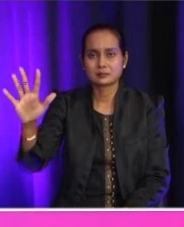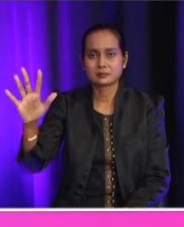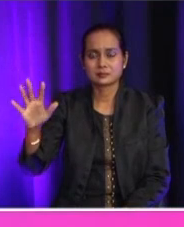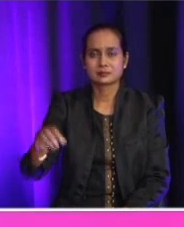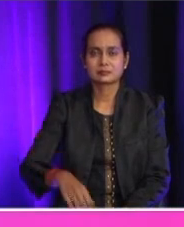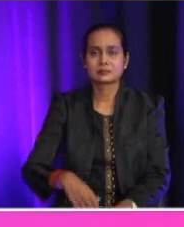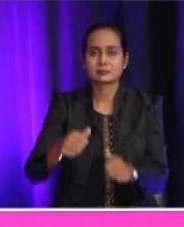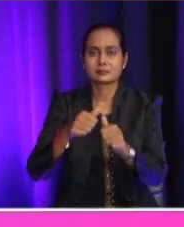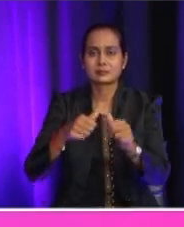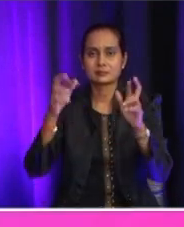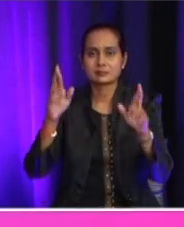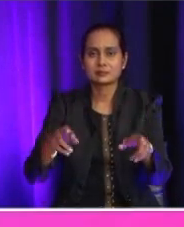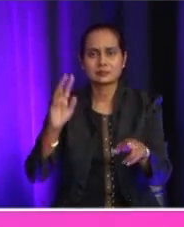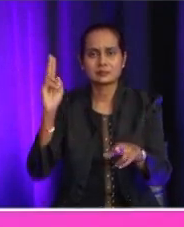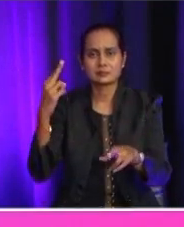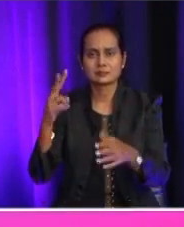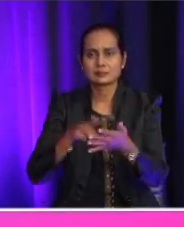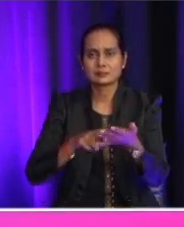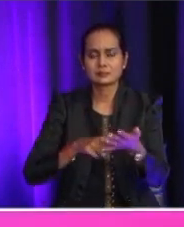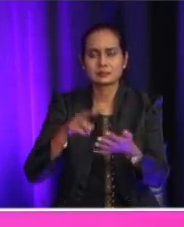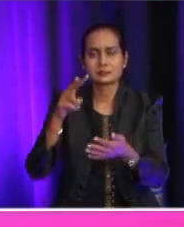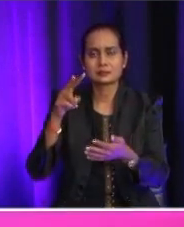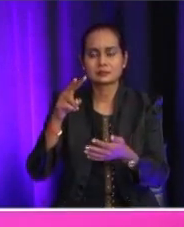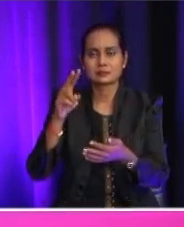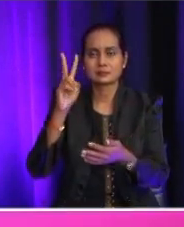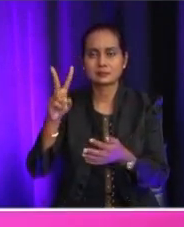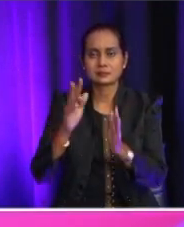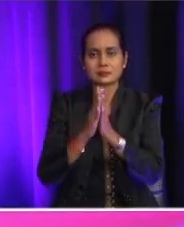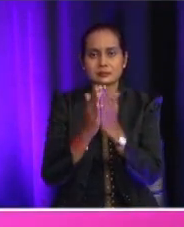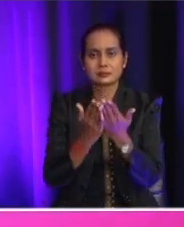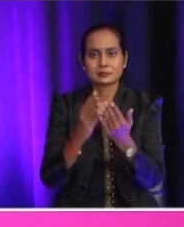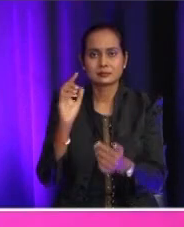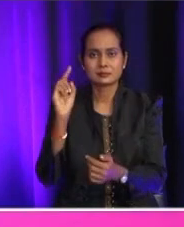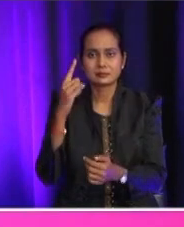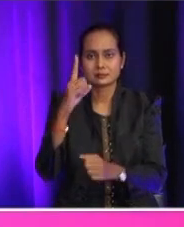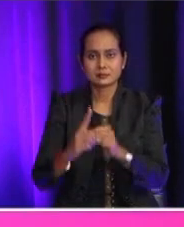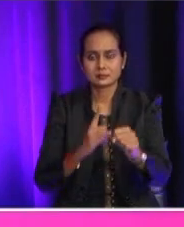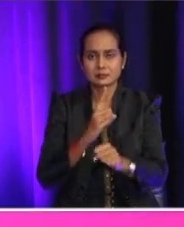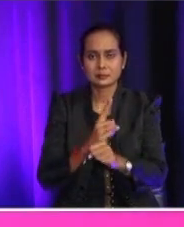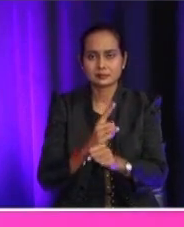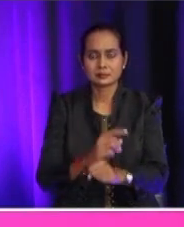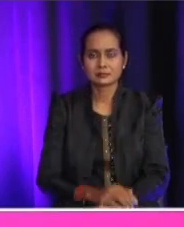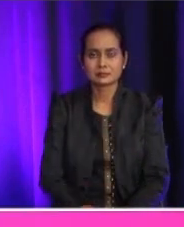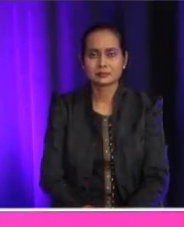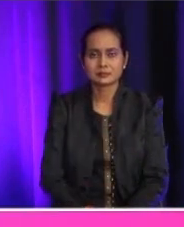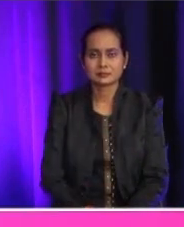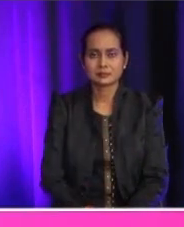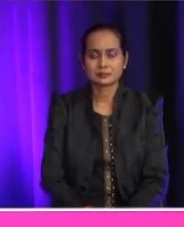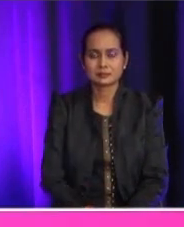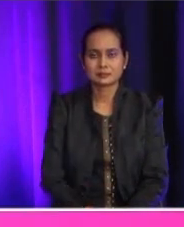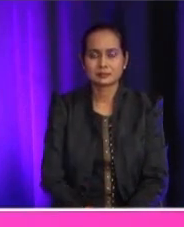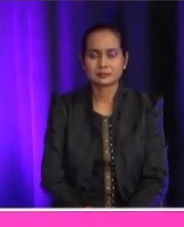naskah buku setahun. Manakala kajian interim 2014 pula menunjukkan bahawa rakyat Malaysia membaca sebanyak 15 naskah buku